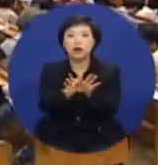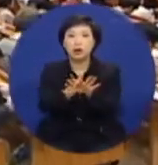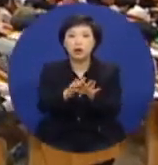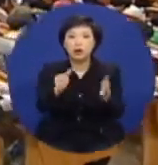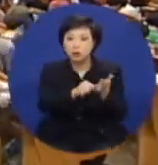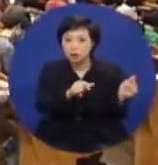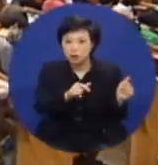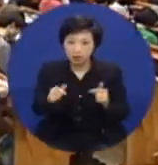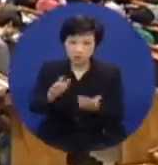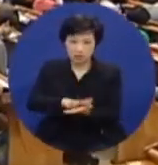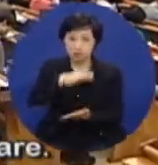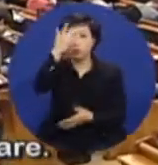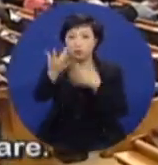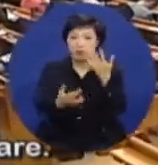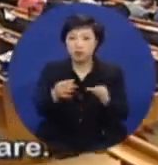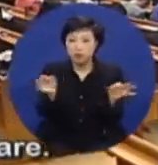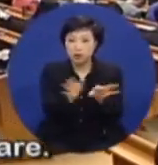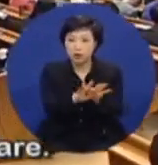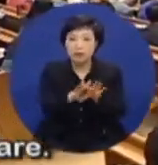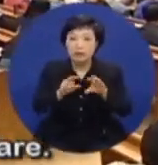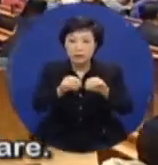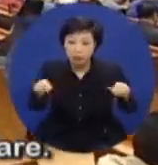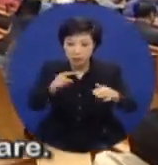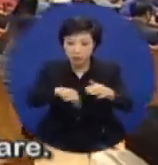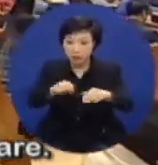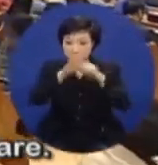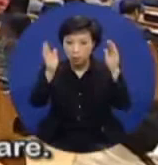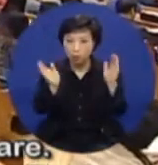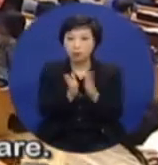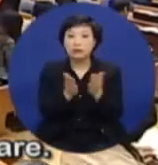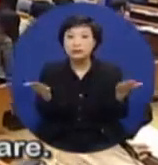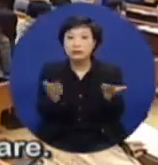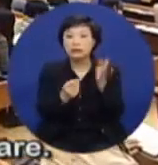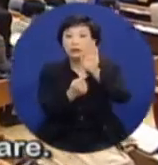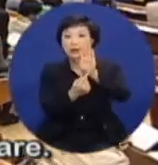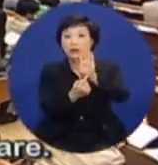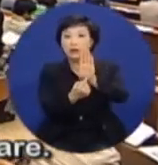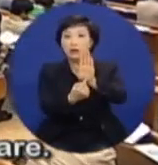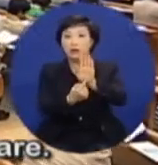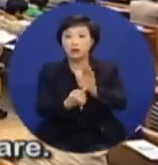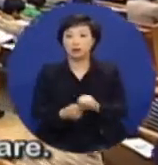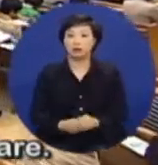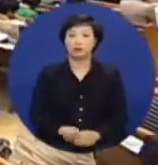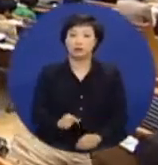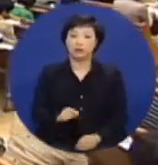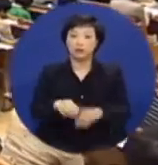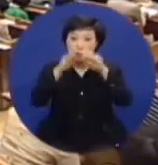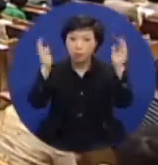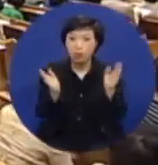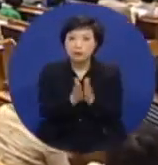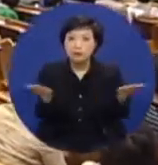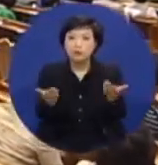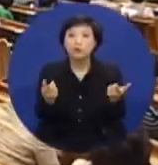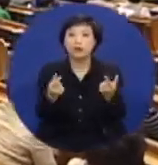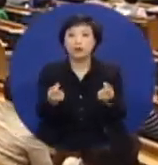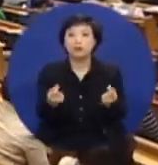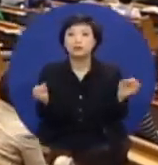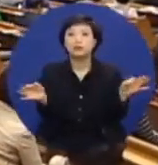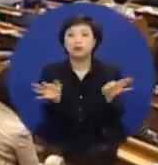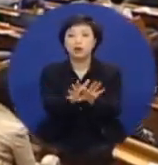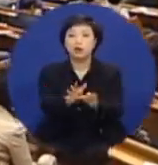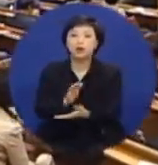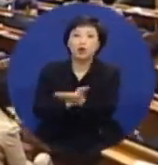불에 풀어지고 땅과 그 중에 있는 모든 일이 들어 날 이로다 이 모든 것이 이렇게 풀어 지린 2